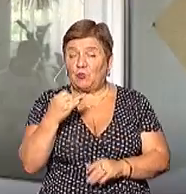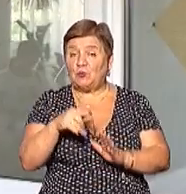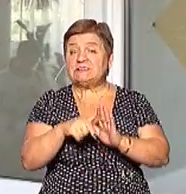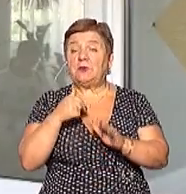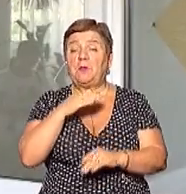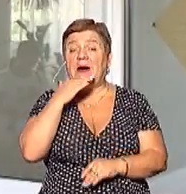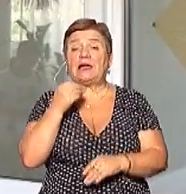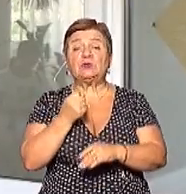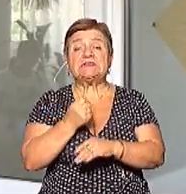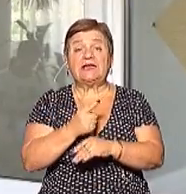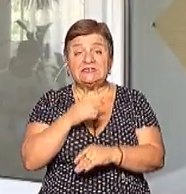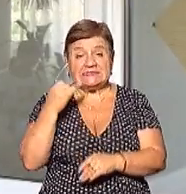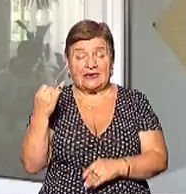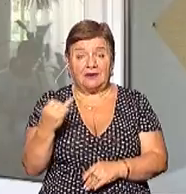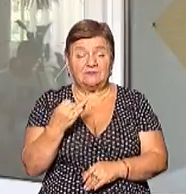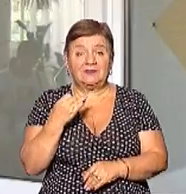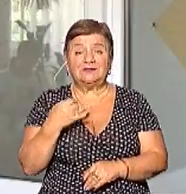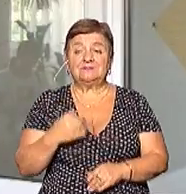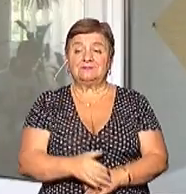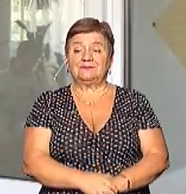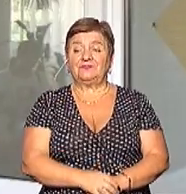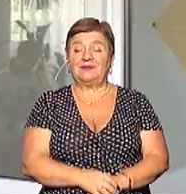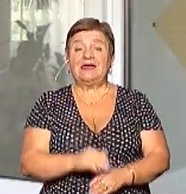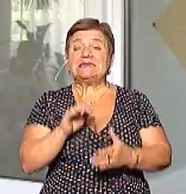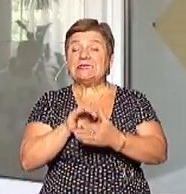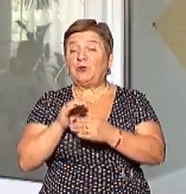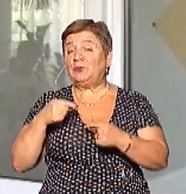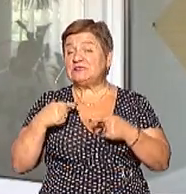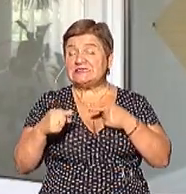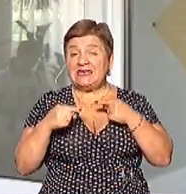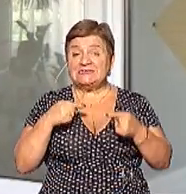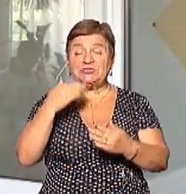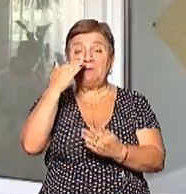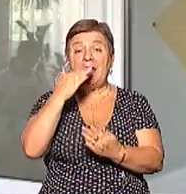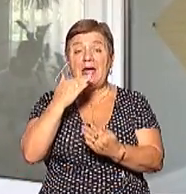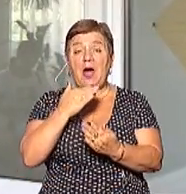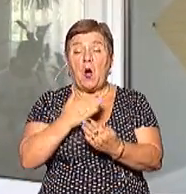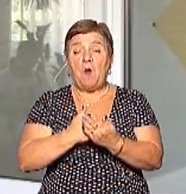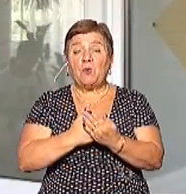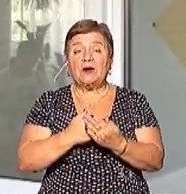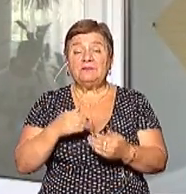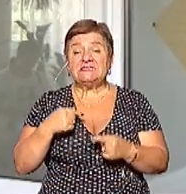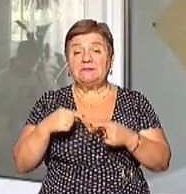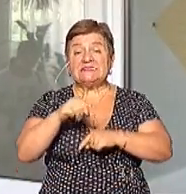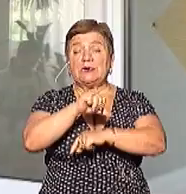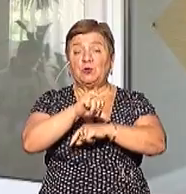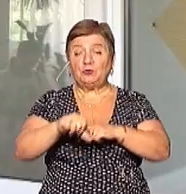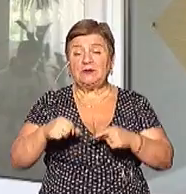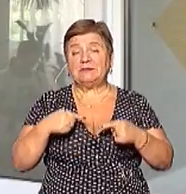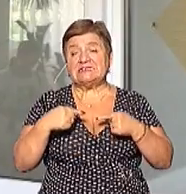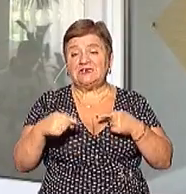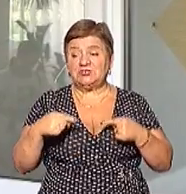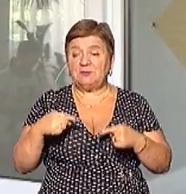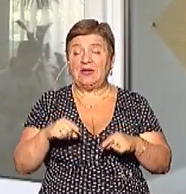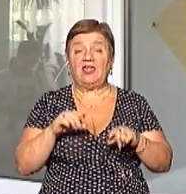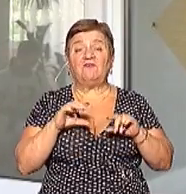задачі від цікавих людей. Знайомимося з іншими програмістами з України, з-за кордону, з Грузії, зокрема. Ну, і,